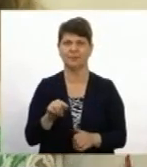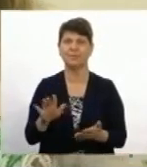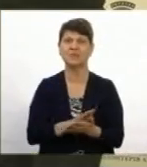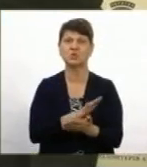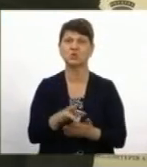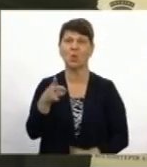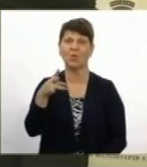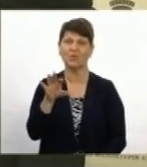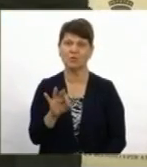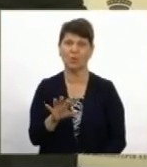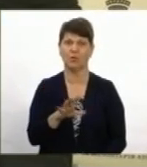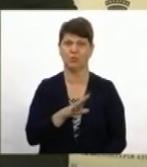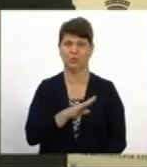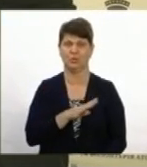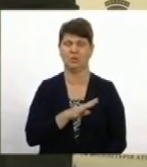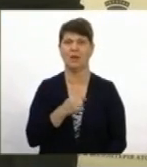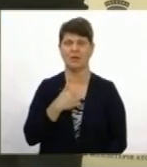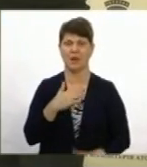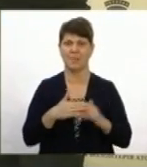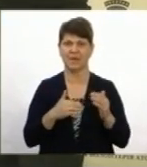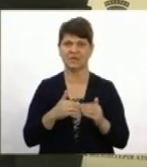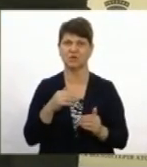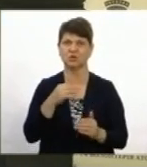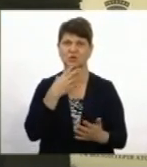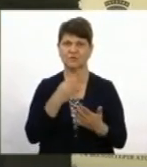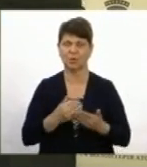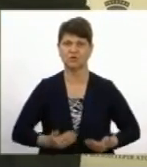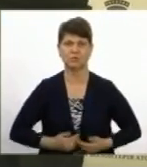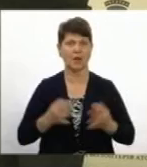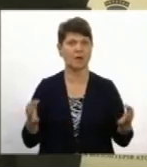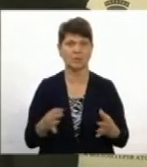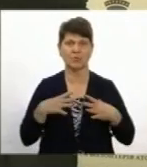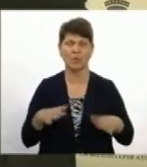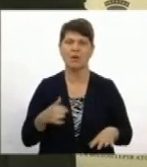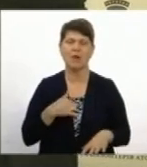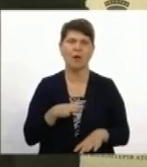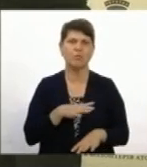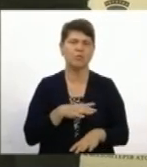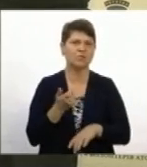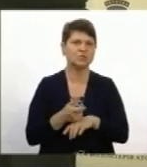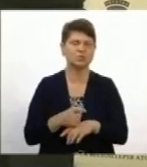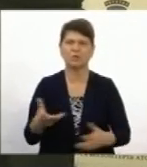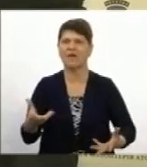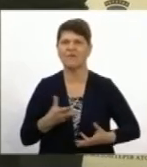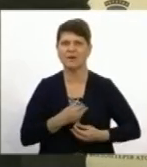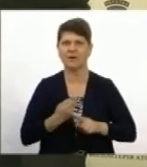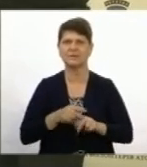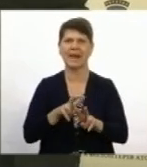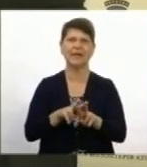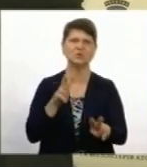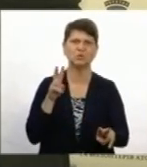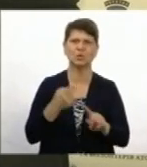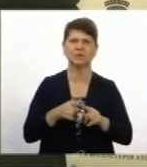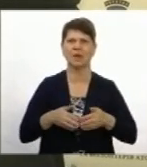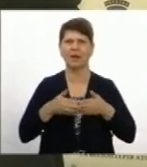безкоштовно були. Я практично за своє життя теж ні разу не був, я теж був вражений цим всім. Оці екскурсії, ці на катерах,